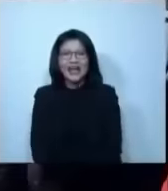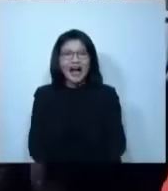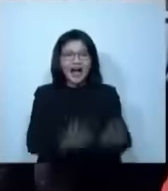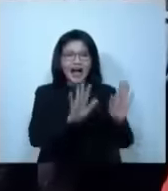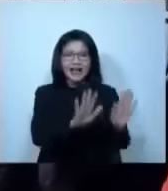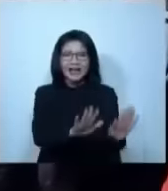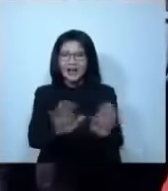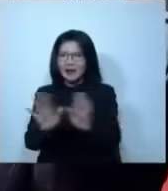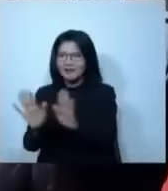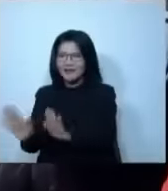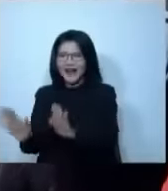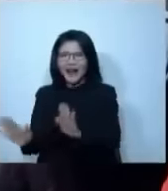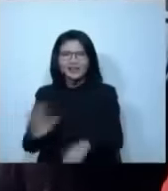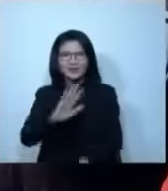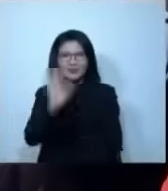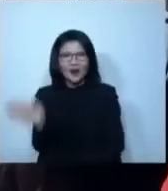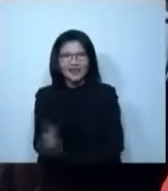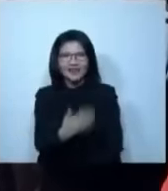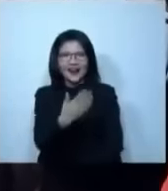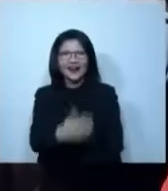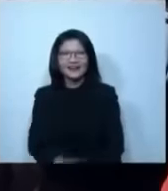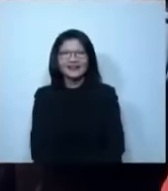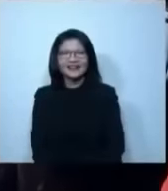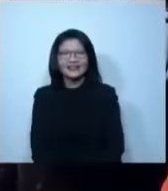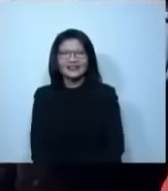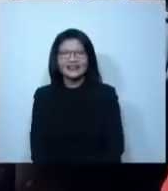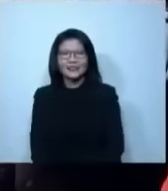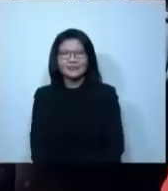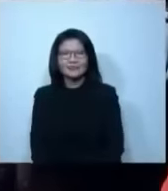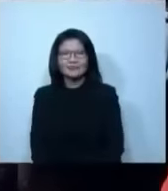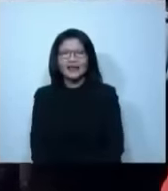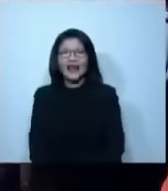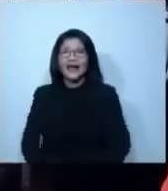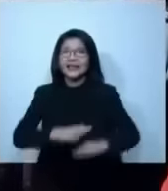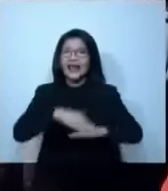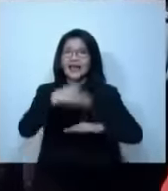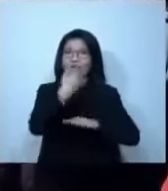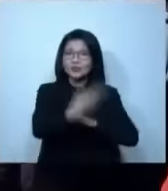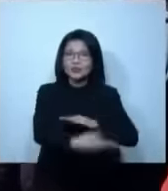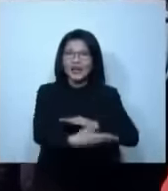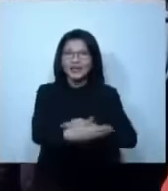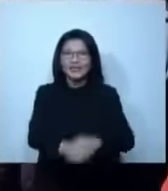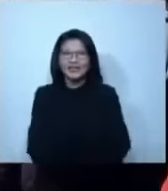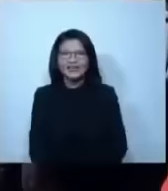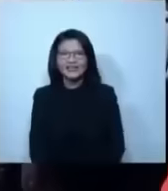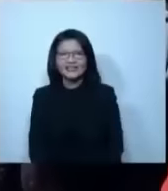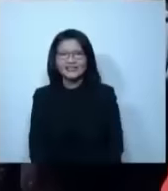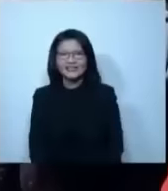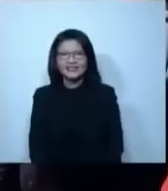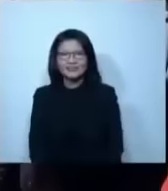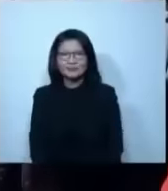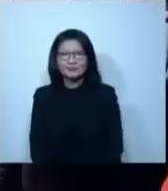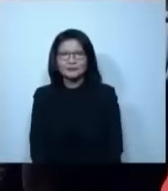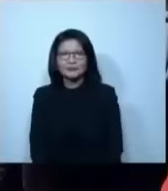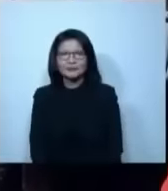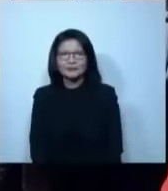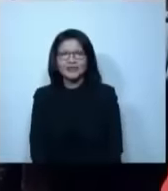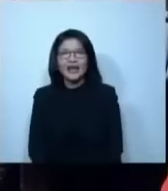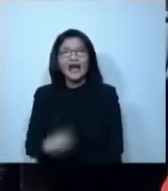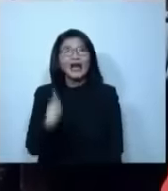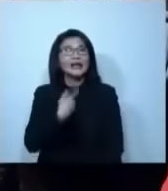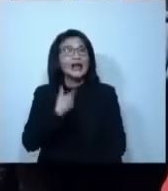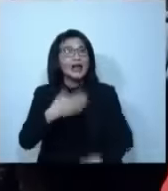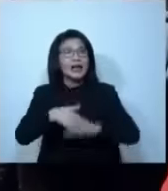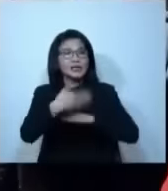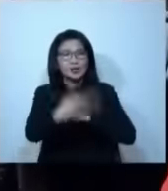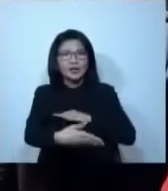tenang, harap tenang, harap tenang hadirin, kita akan lanjutkan. Baik, selanjutnya kita akan